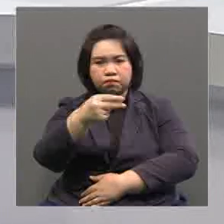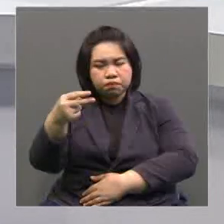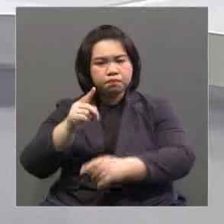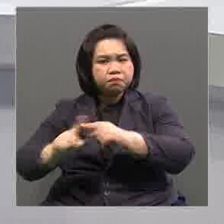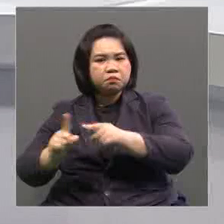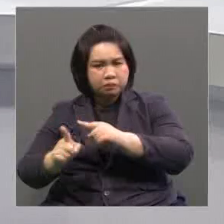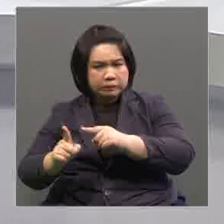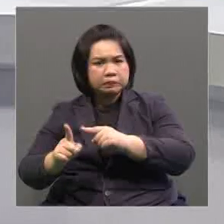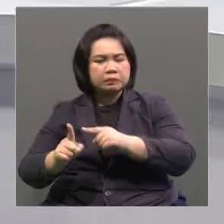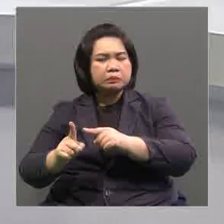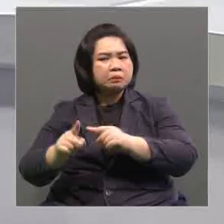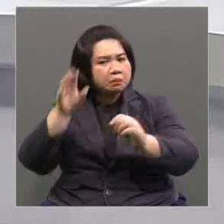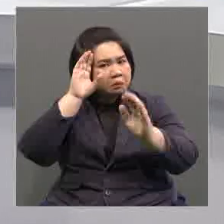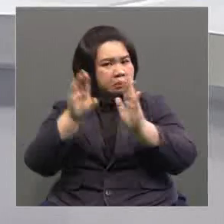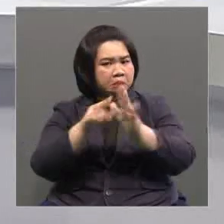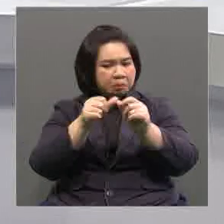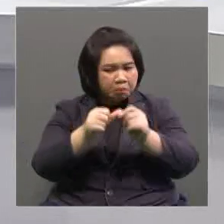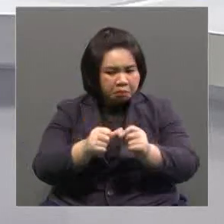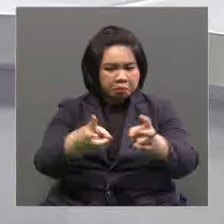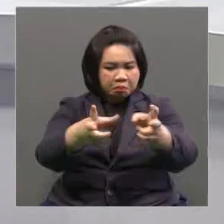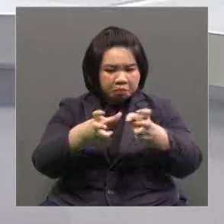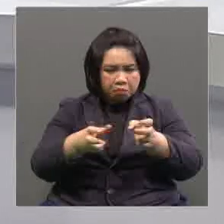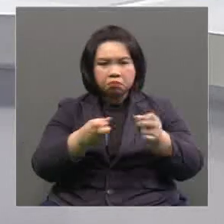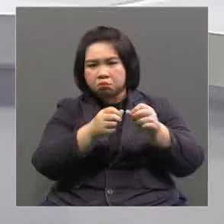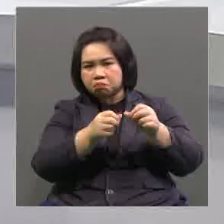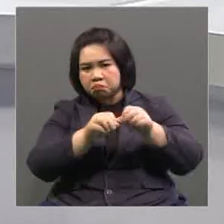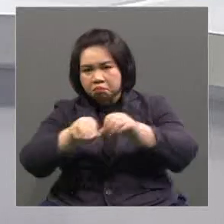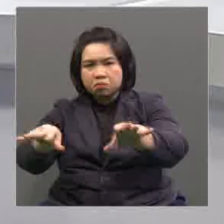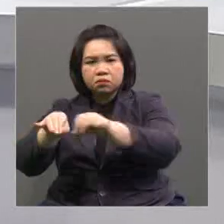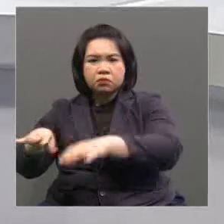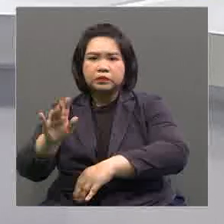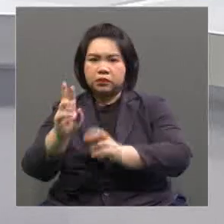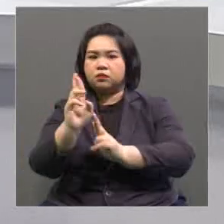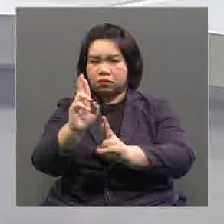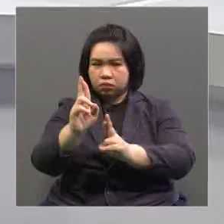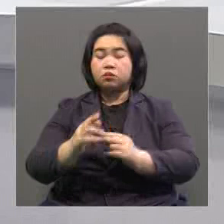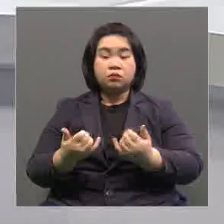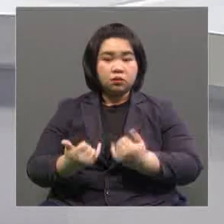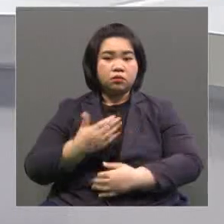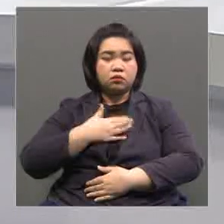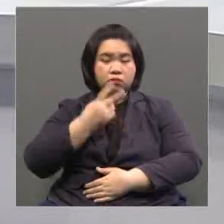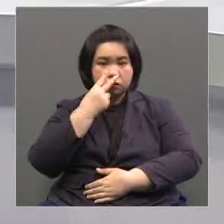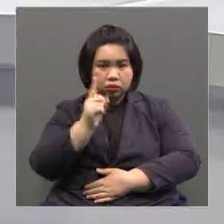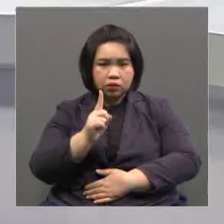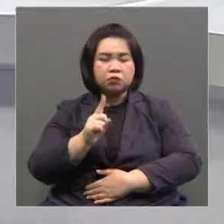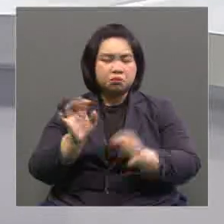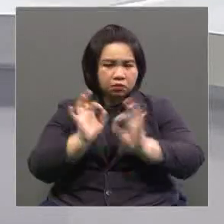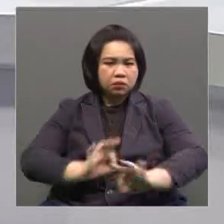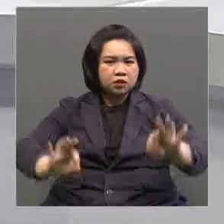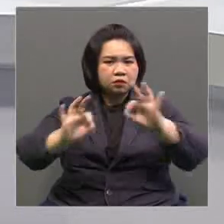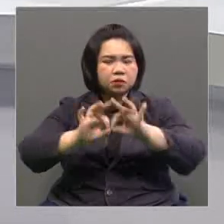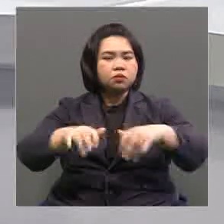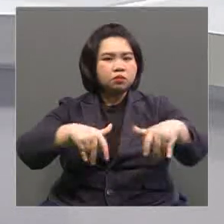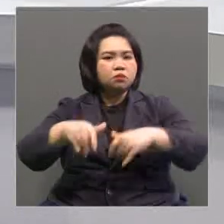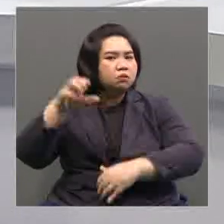printอยู่ได้นานแล้วก็สามารถแชร์กันไปต่อได้เพราะฉะนั้นจุดตรงเนี้ยสิ่งสำคัญที่เราจะต้องทำต่อไปก็คือการสร้างความเชื่อมั่นด้วยนะ